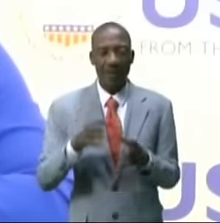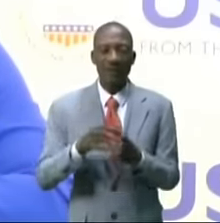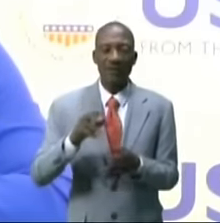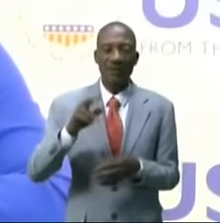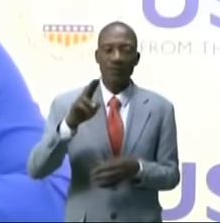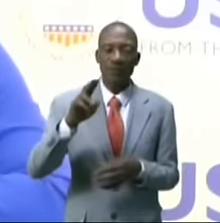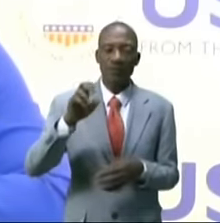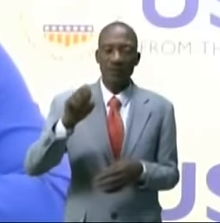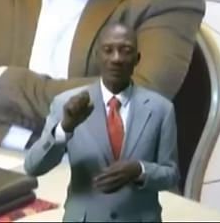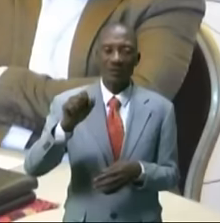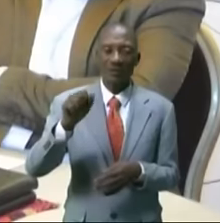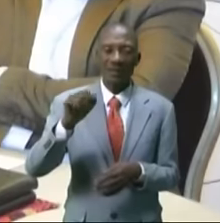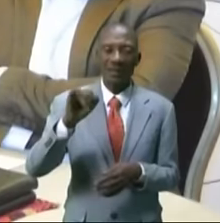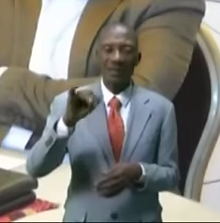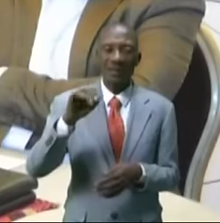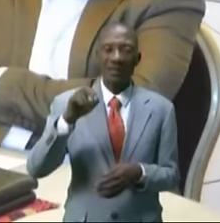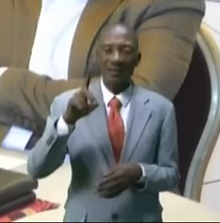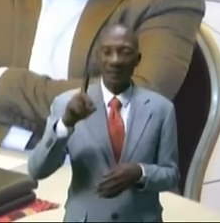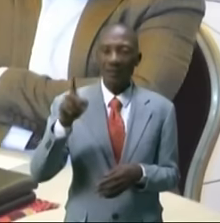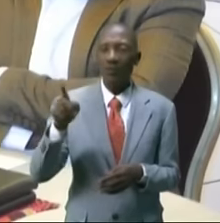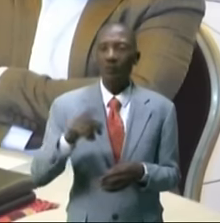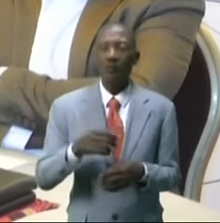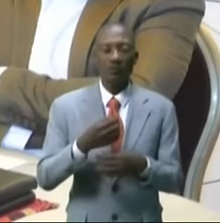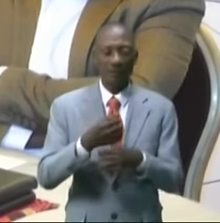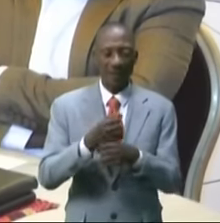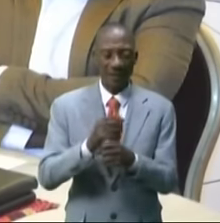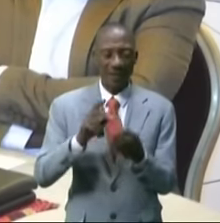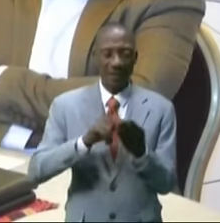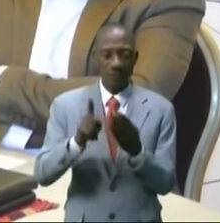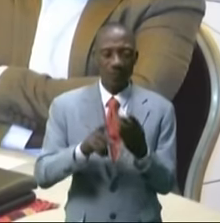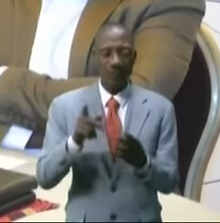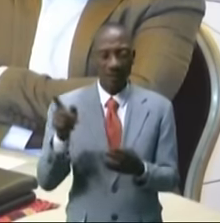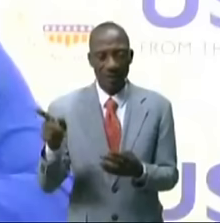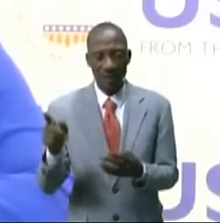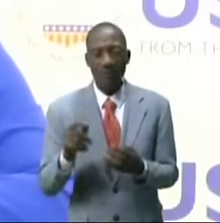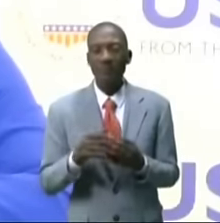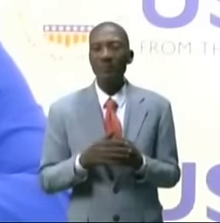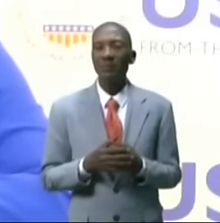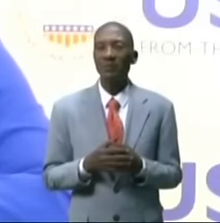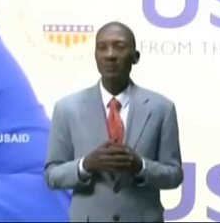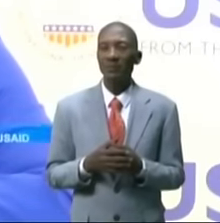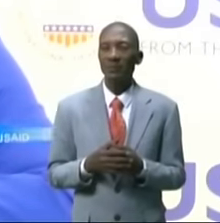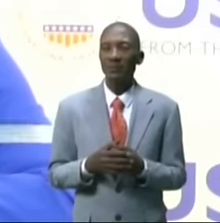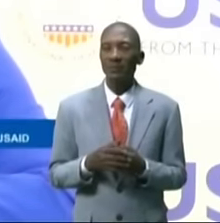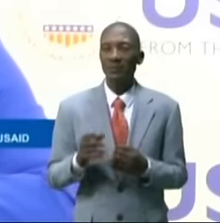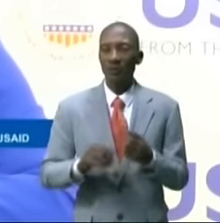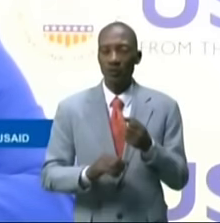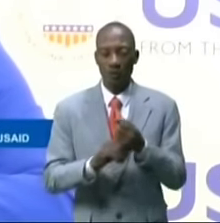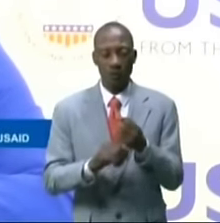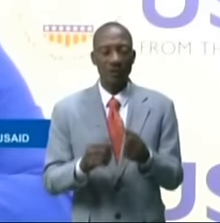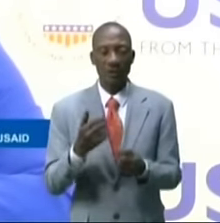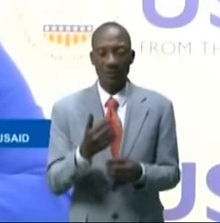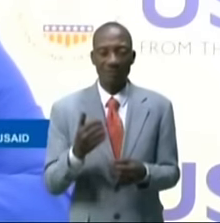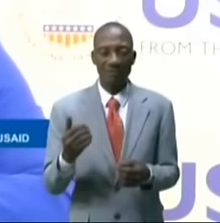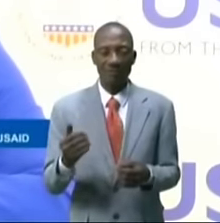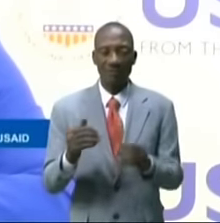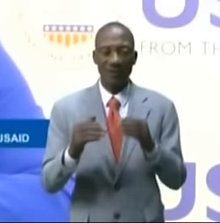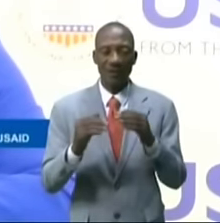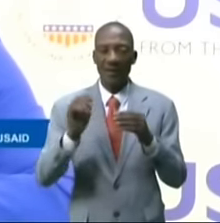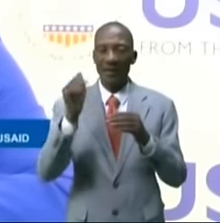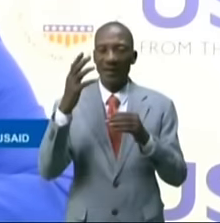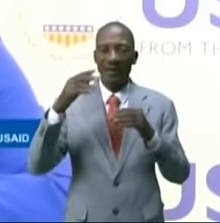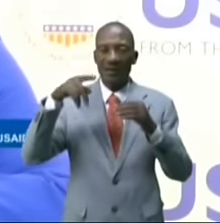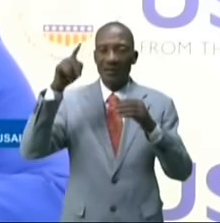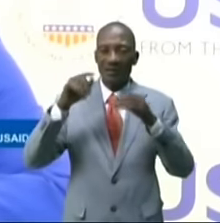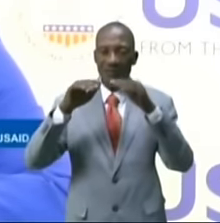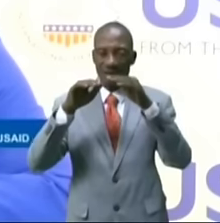dénommé Yika Mpiko, vise à soutenir les enfants de moins de 15 ans qui vivent avec